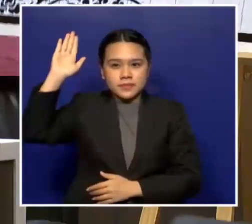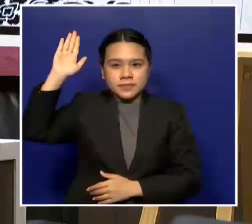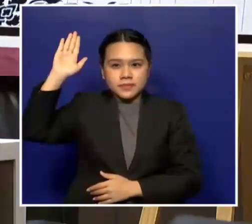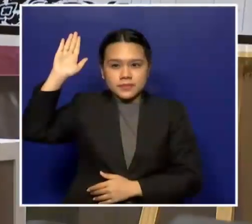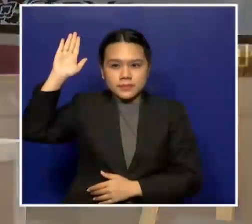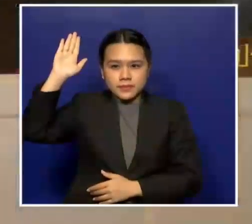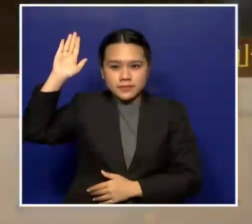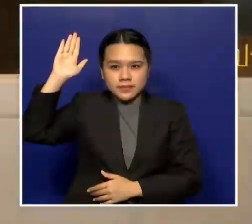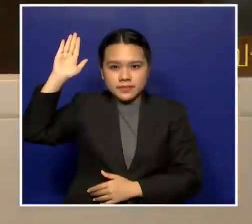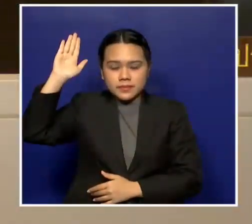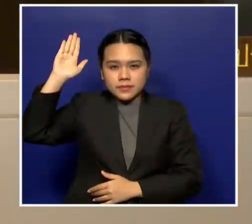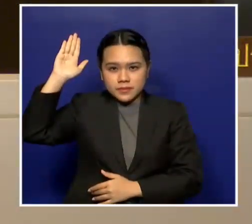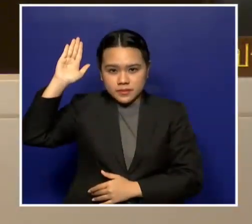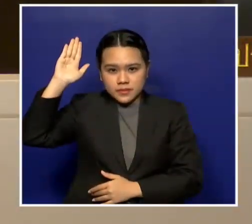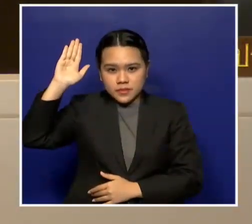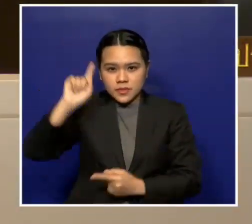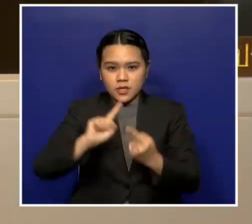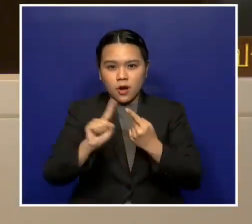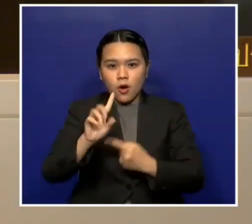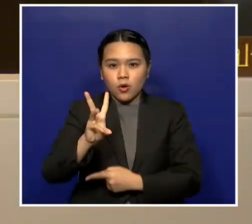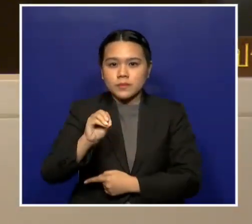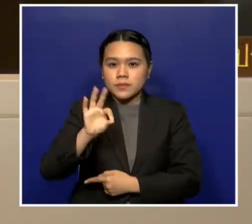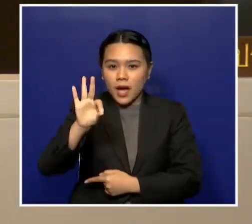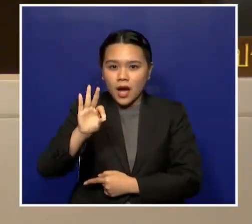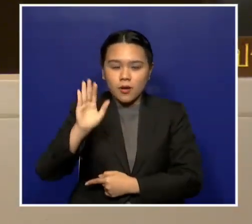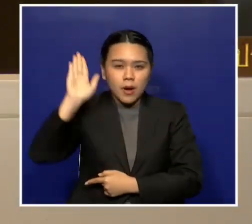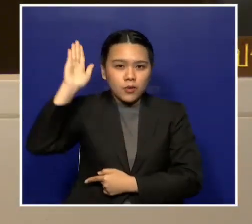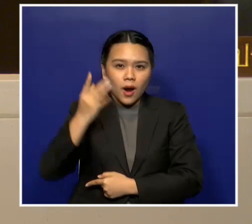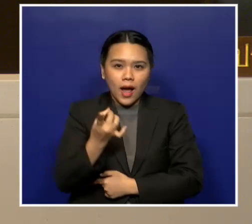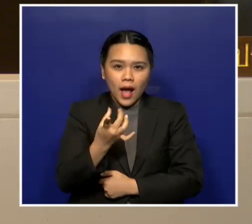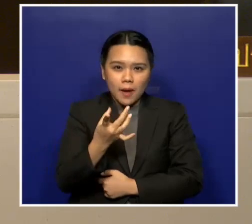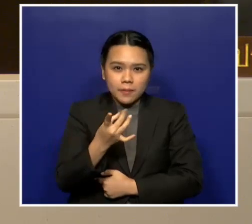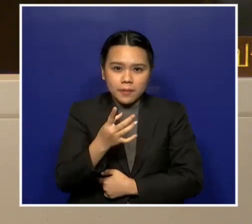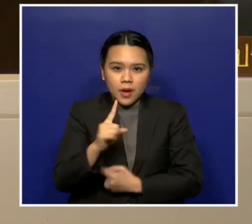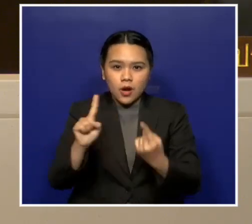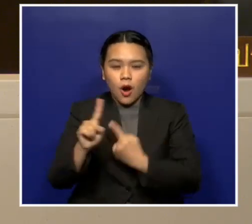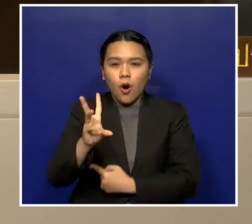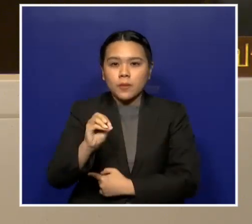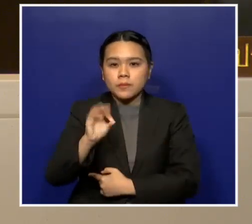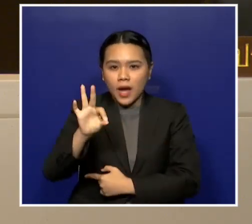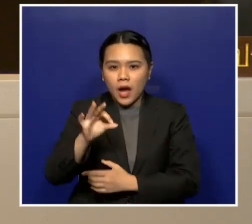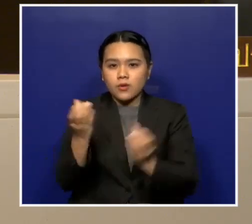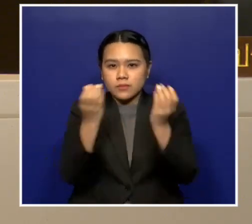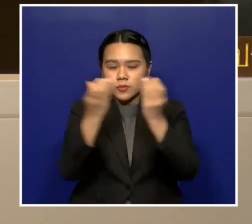ข้อ69ครับ ประท้วงอะไรครับ ข้อ69ครับรัฐธรรมนูญโจรครับ